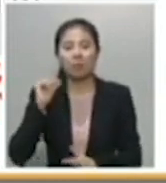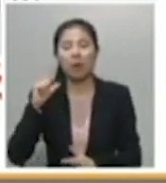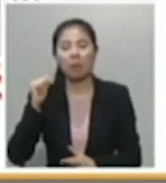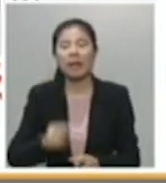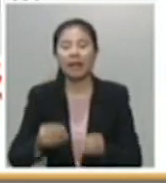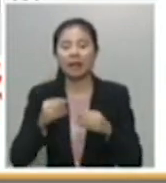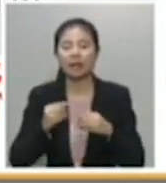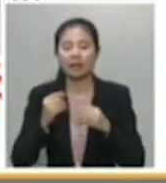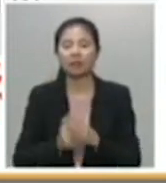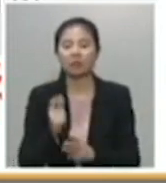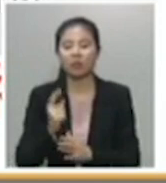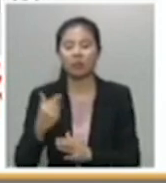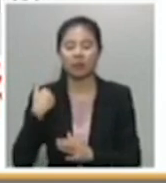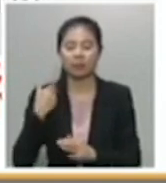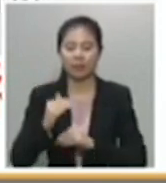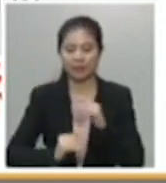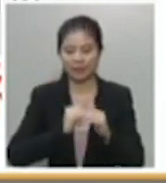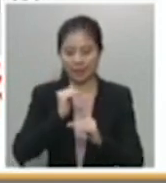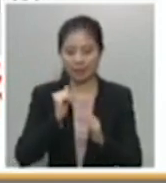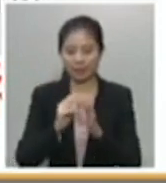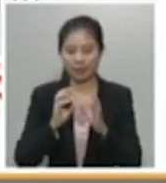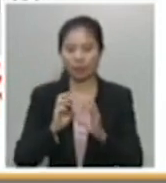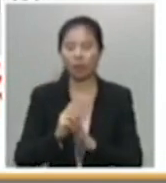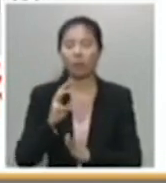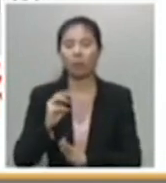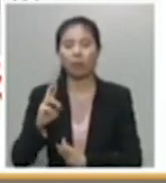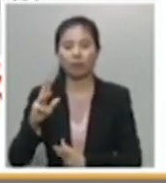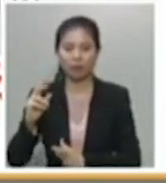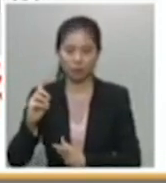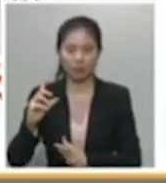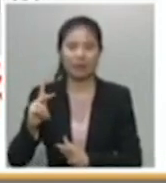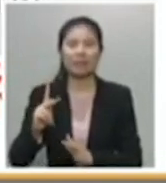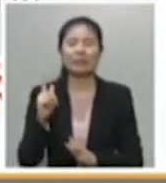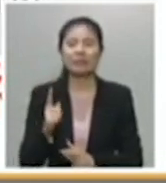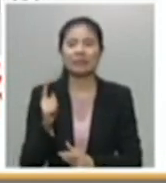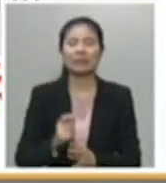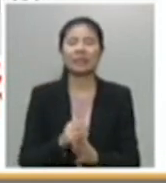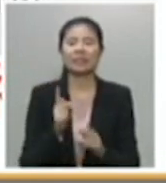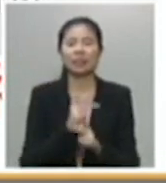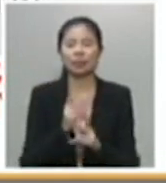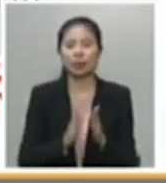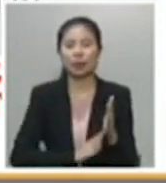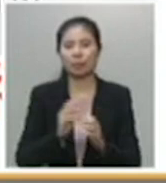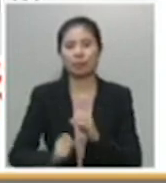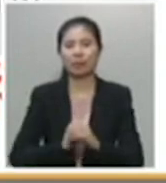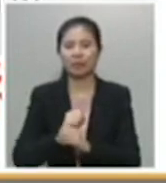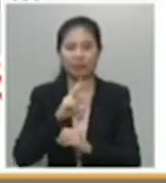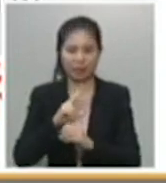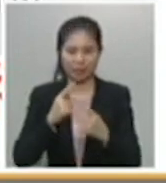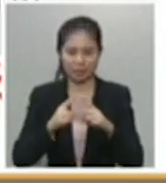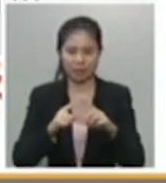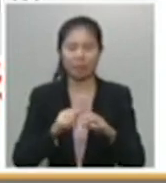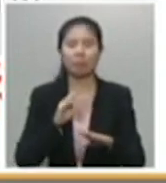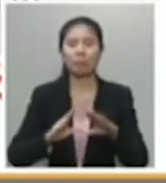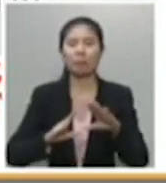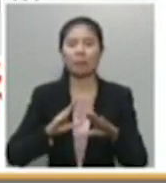อีกมากในส่วนของภาษีมรดกเนี่ยความจริงเก็บมาแล้ว3ปีนะครับโดยรวมๆเนี่ยเก็บได้จากเพียงประ